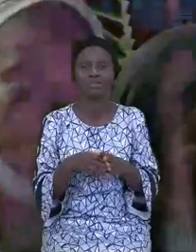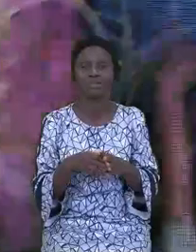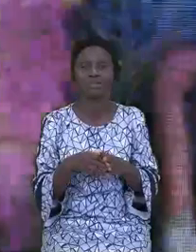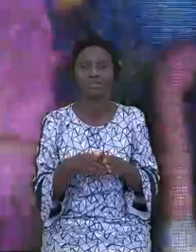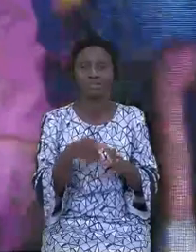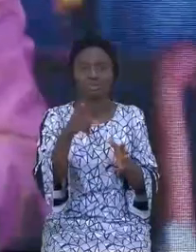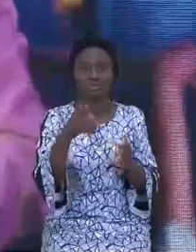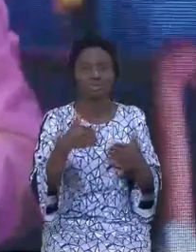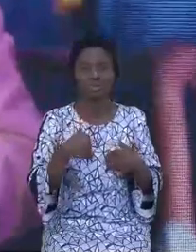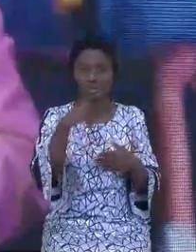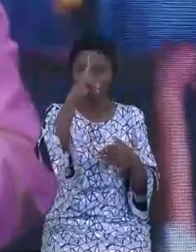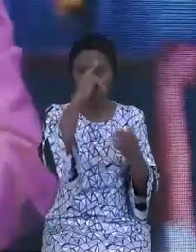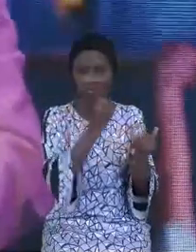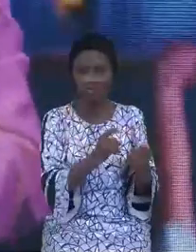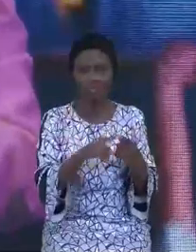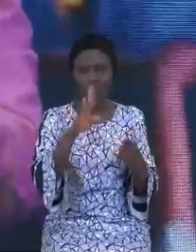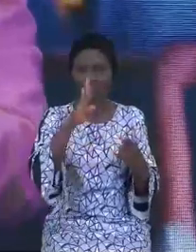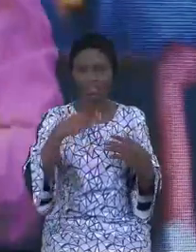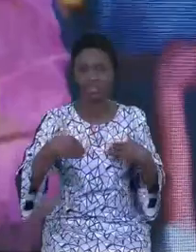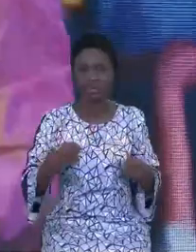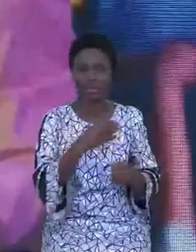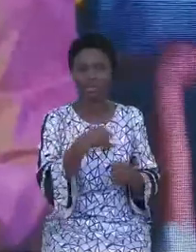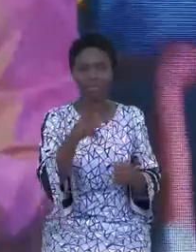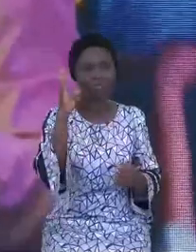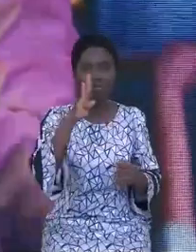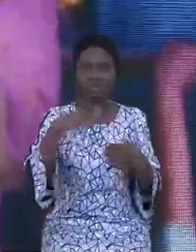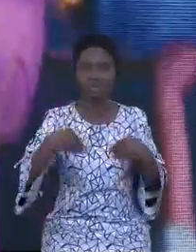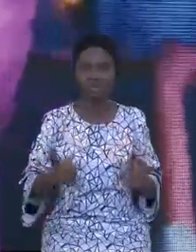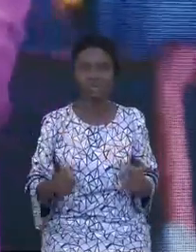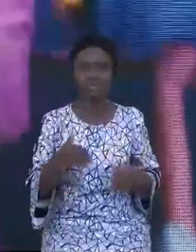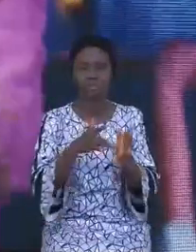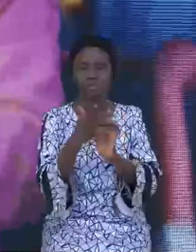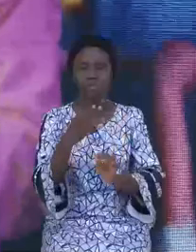serez guéri au nom de Jésus. Mais avant ça,